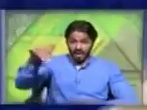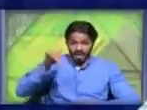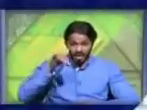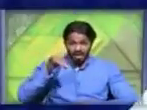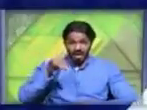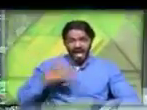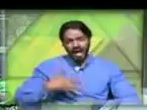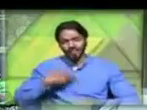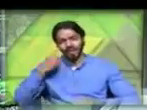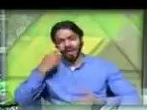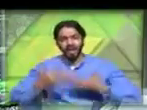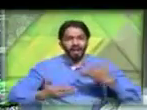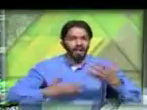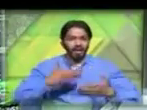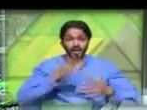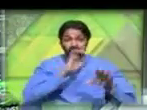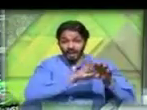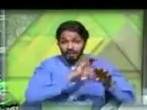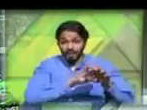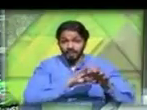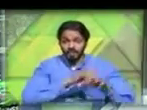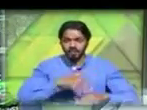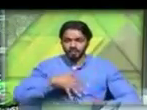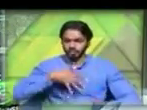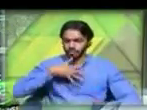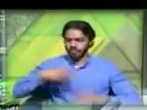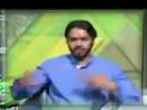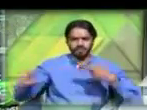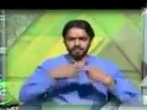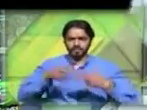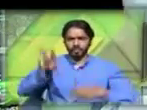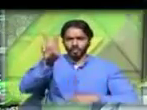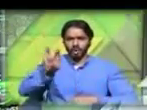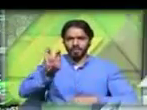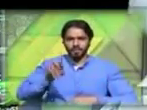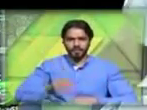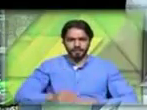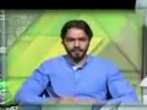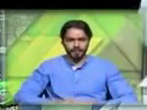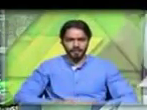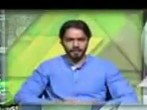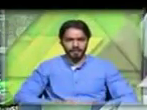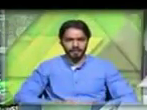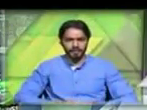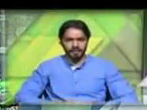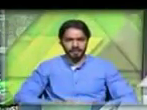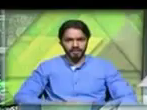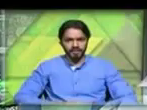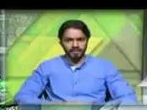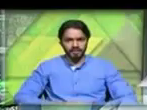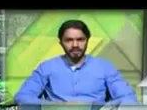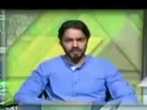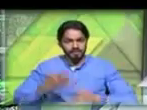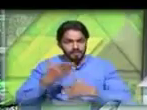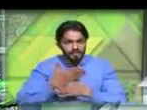يقبل، لا يقبل أن يؤكل لحم أخيه من الدعاة إلى الله أبدا،